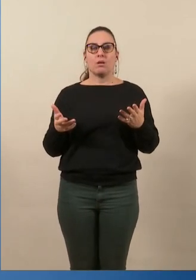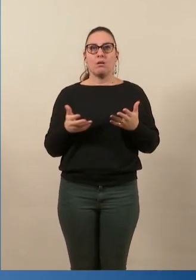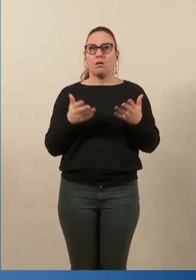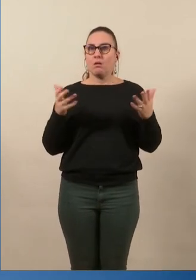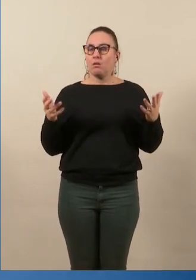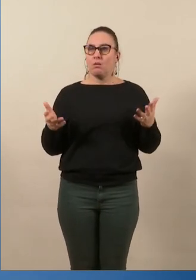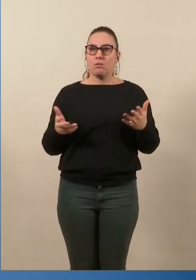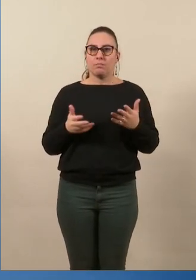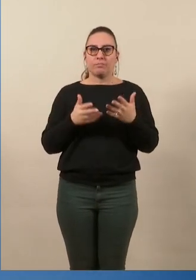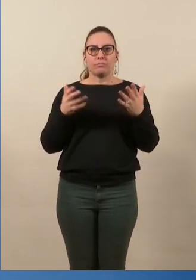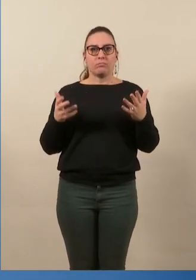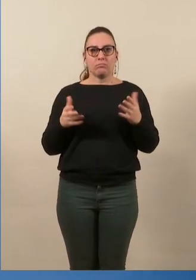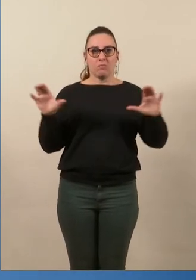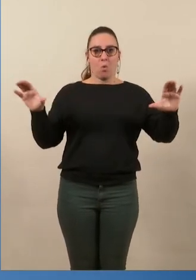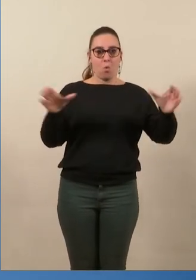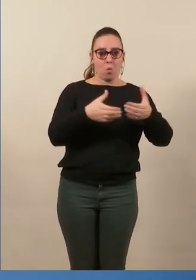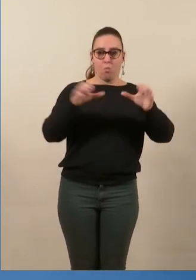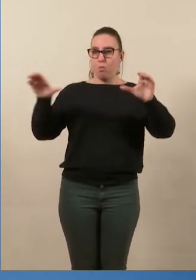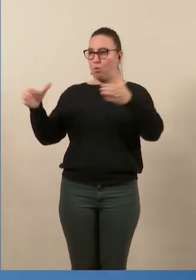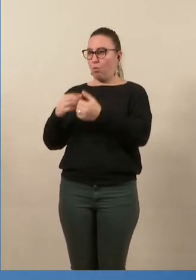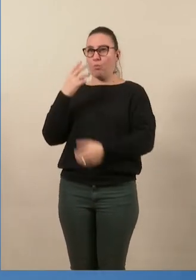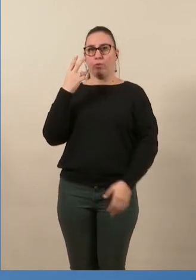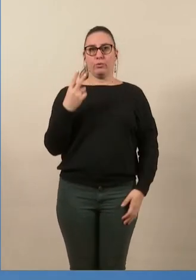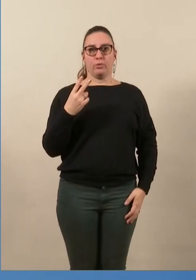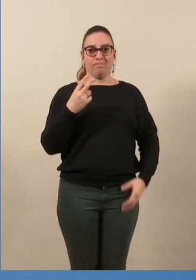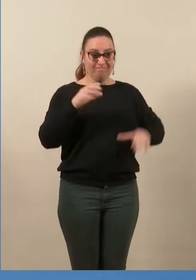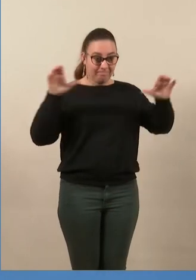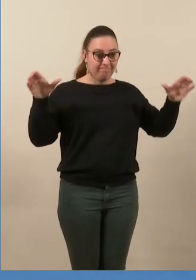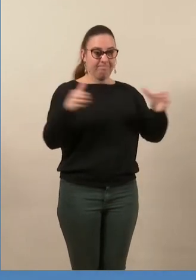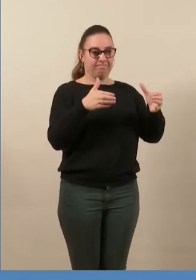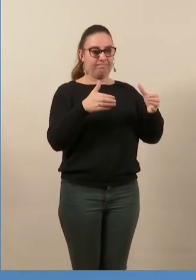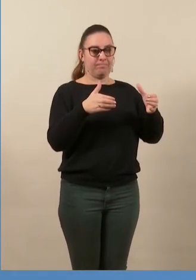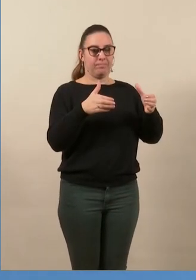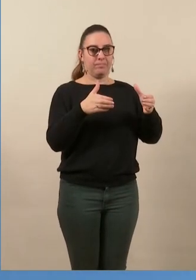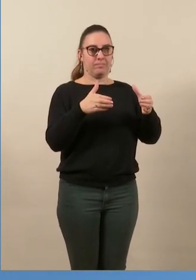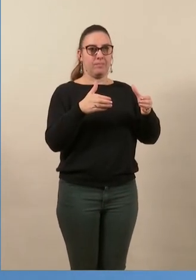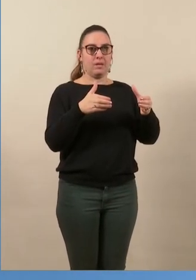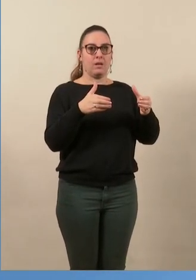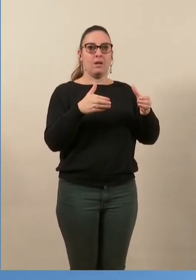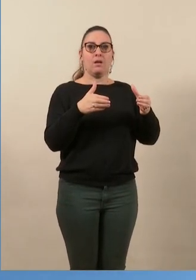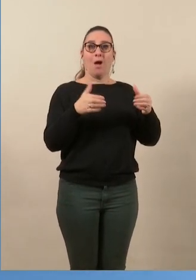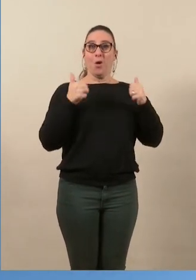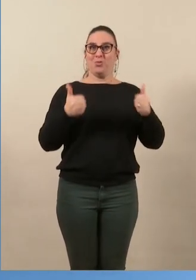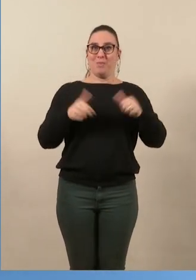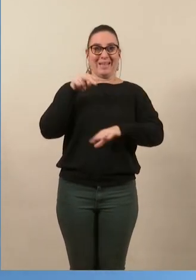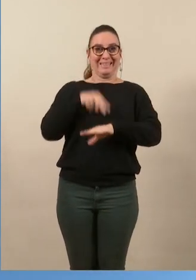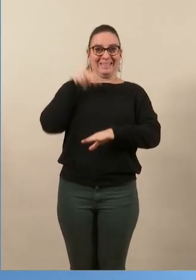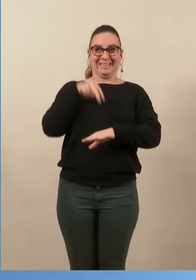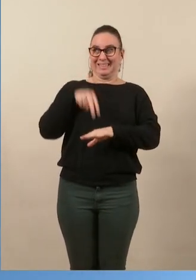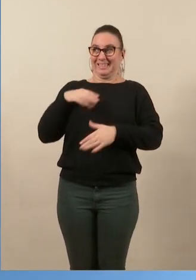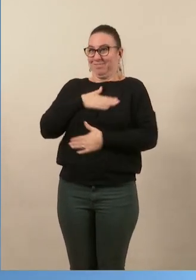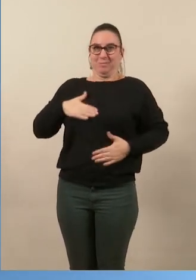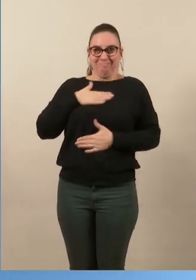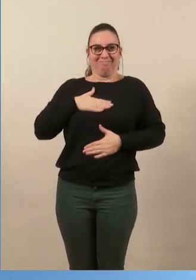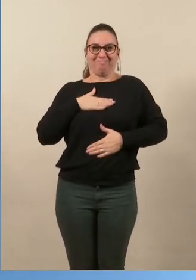à deux grands groupes j'ai envie de dire premier c'était celui de dire bon c'est super nous